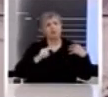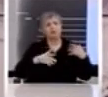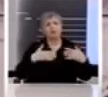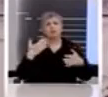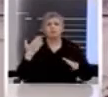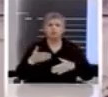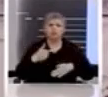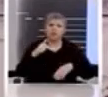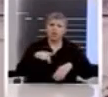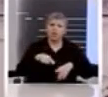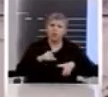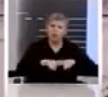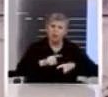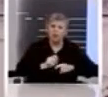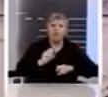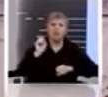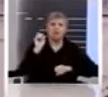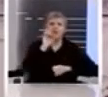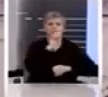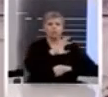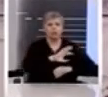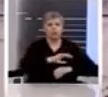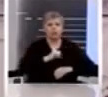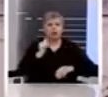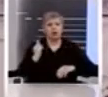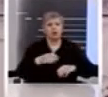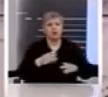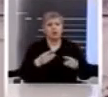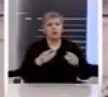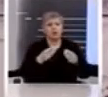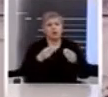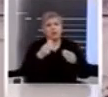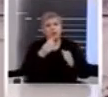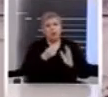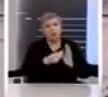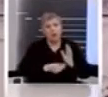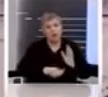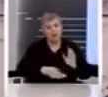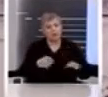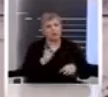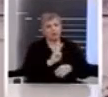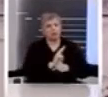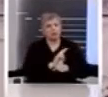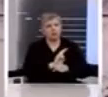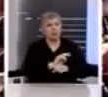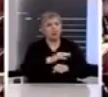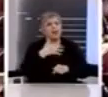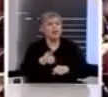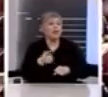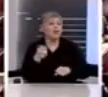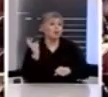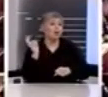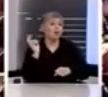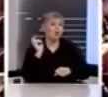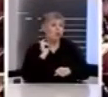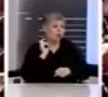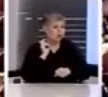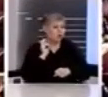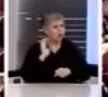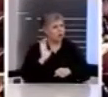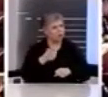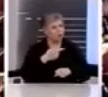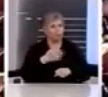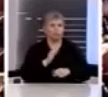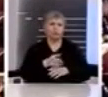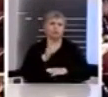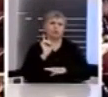διεθνώς και τα λοιπά, πώς για σωρία εγγράφων ηλεκτρονικών ή άλλων έχουν το δικό τους κώδικα και κρίνονται και γι' αυτό και από